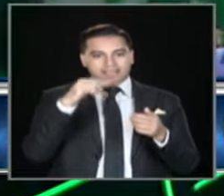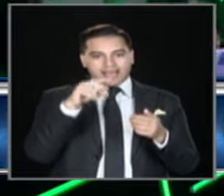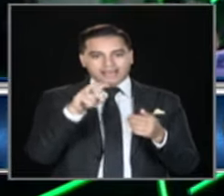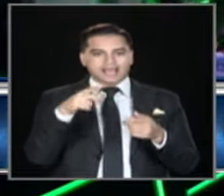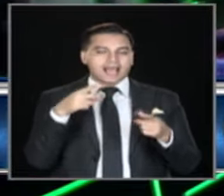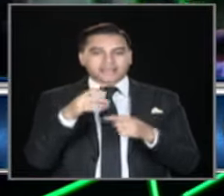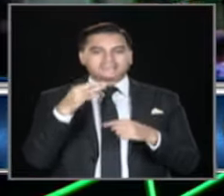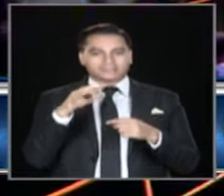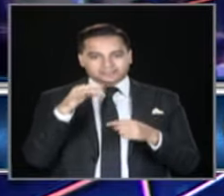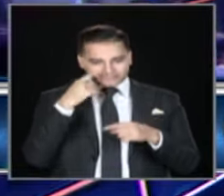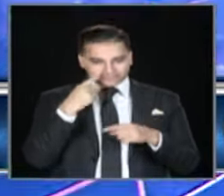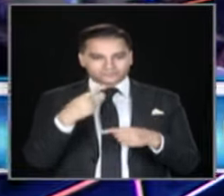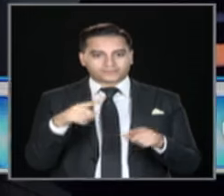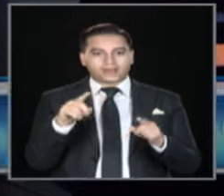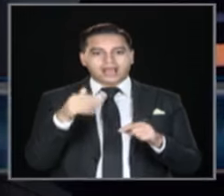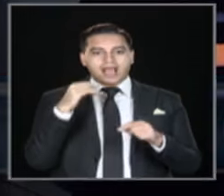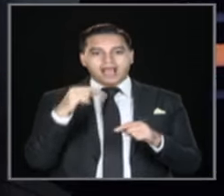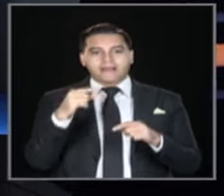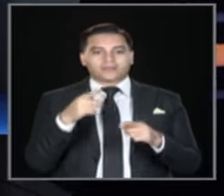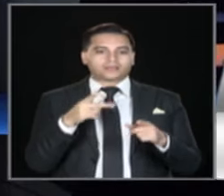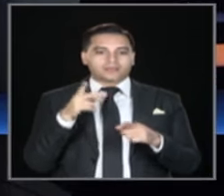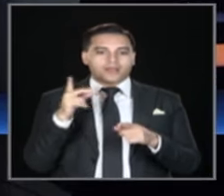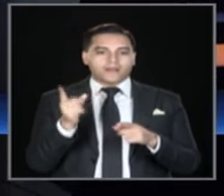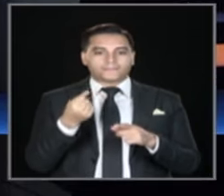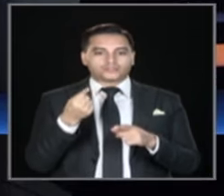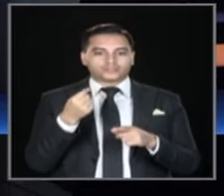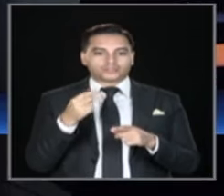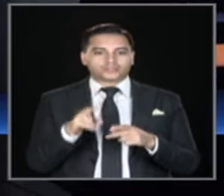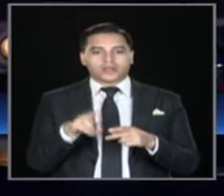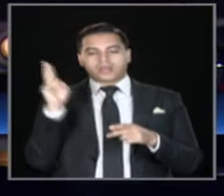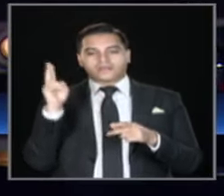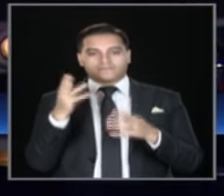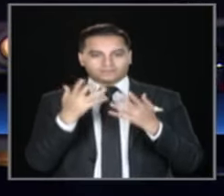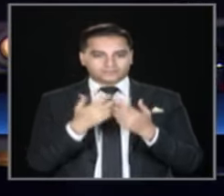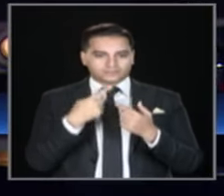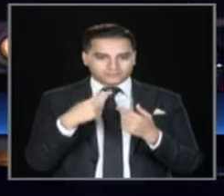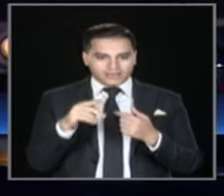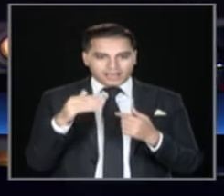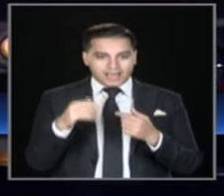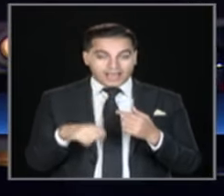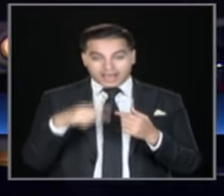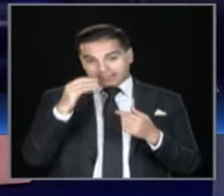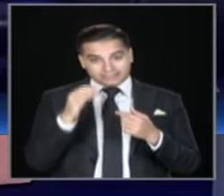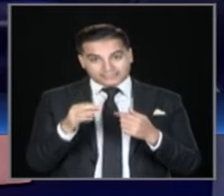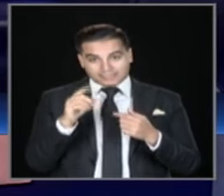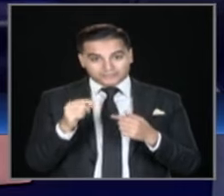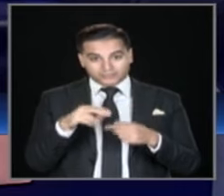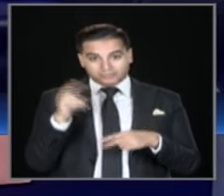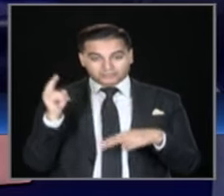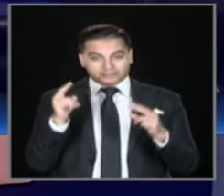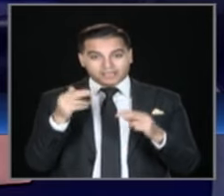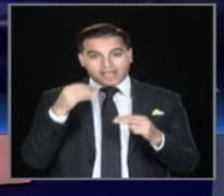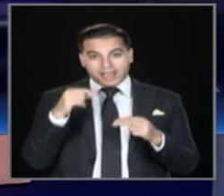الذهبي احمد سليمان خطف 15 نقطه غالين جدا جدا